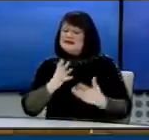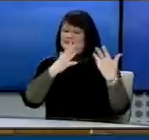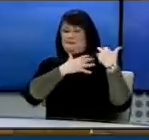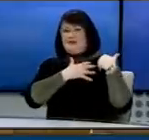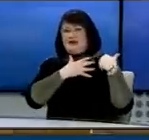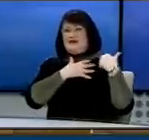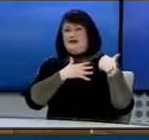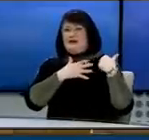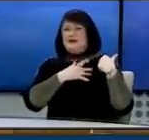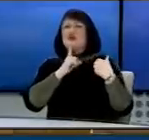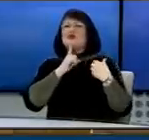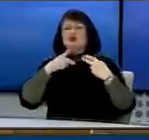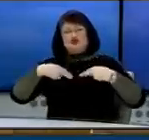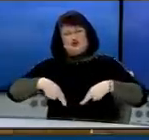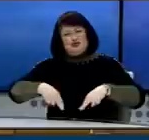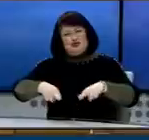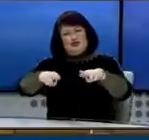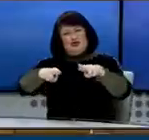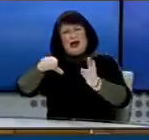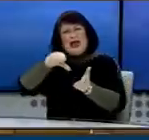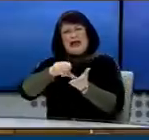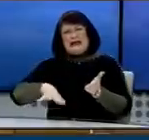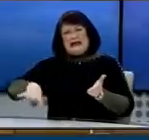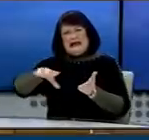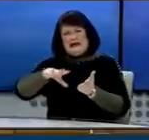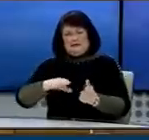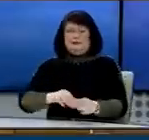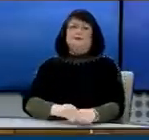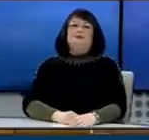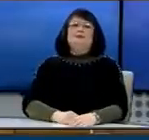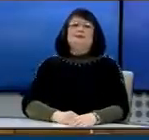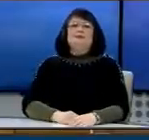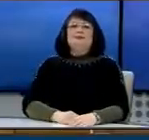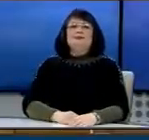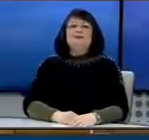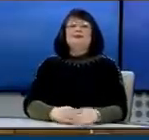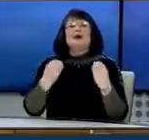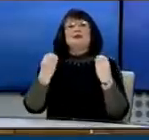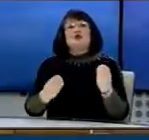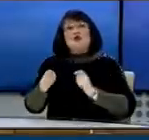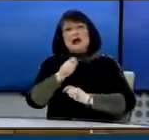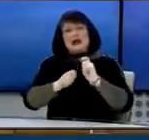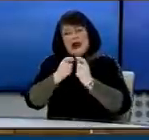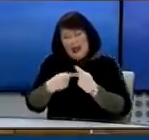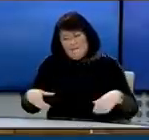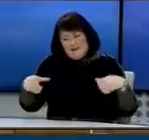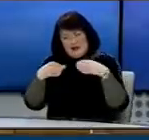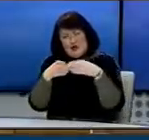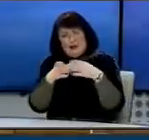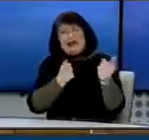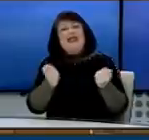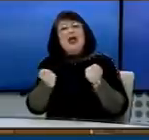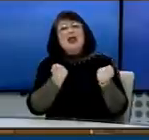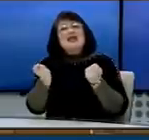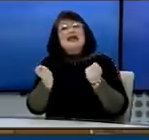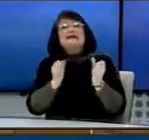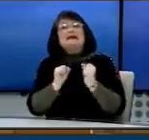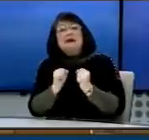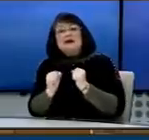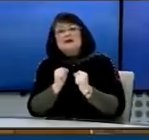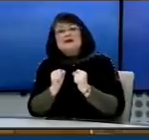διαχειρίζονται κομβικές υποδομές. Και βέβαια την καλύτερη συγκρότηση επιτροπών διαχείρισης